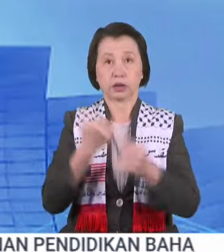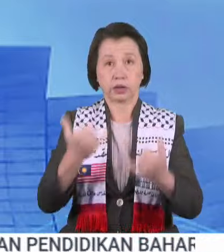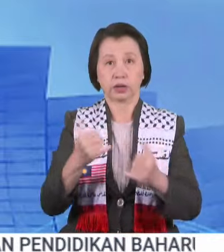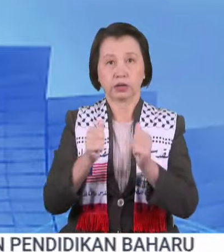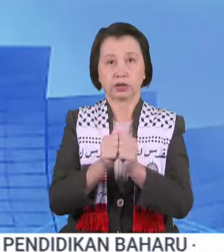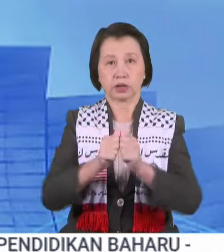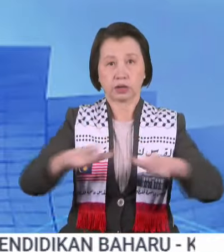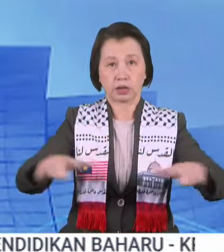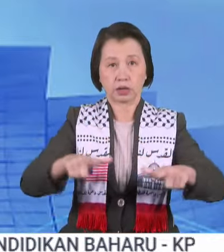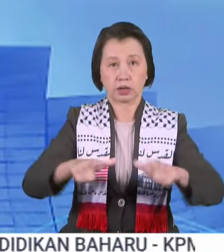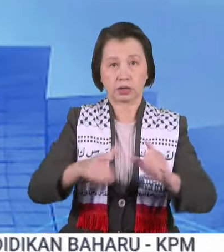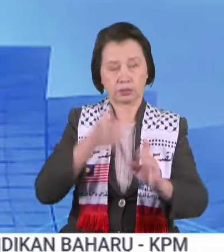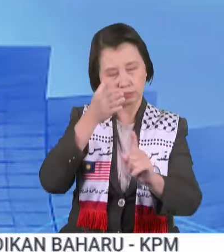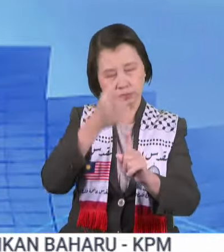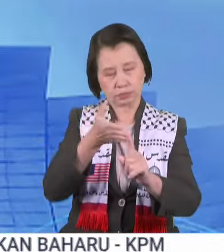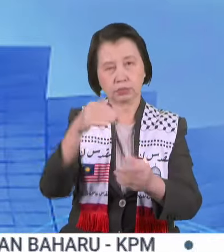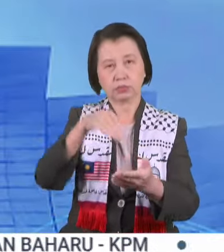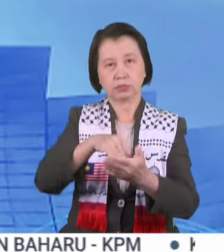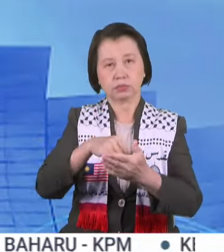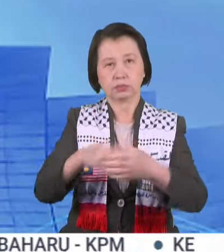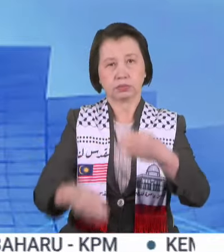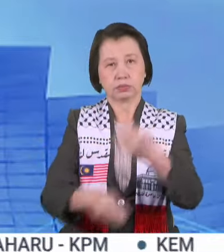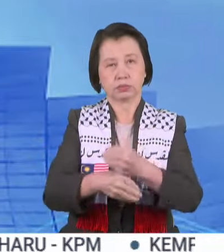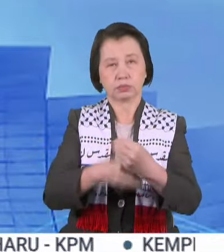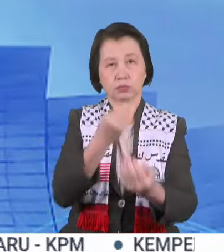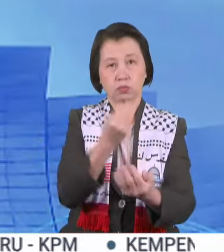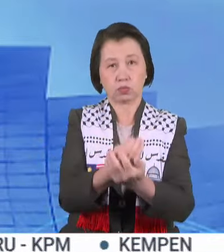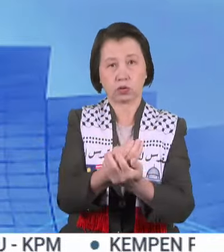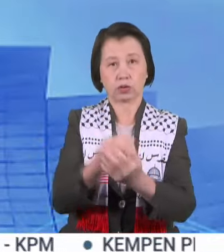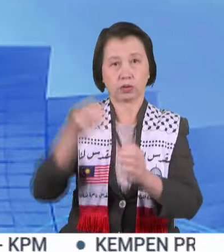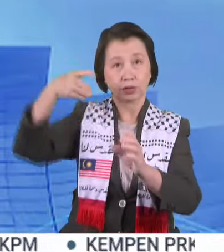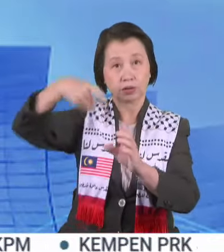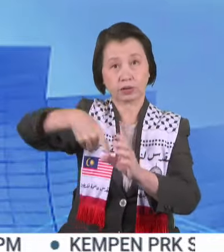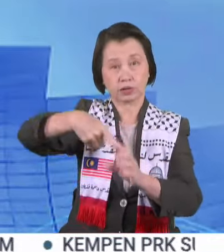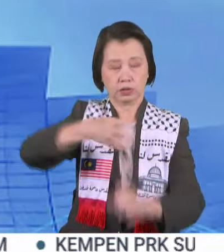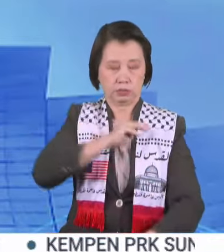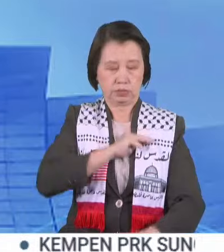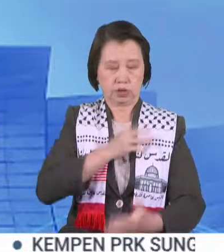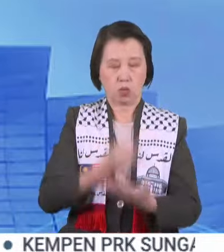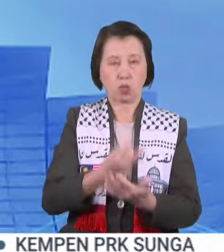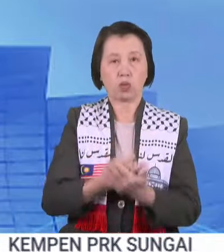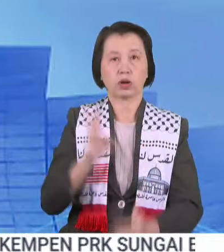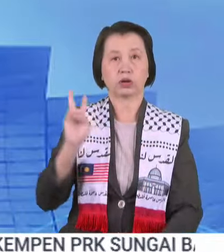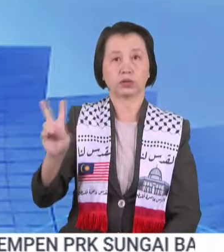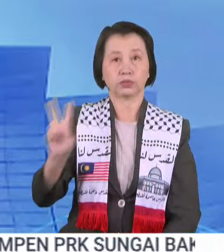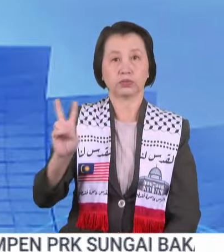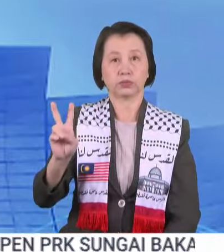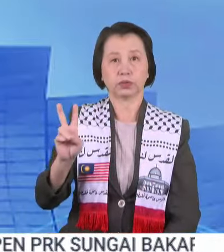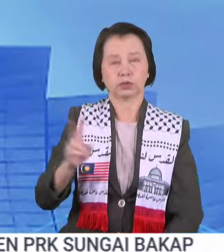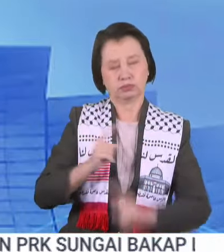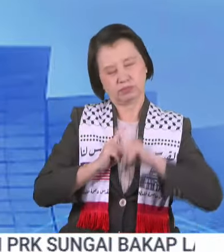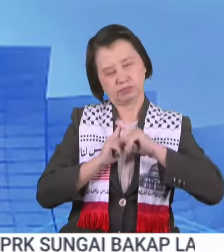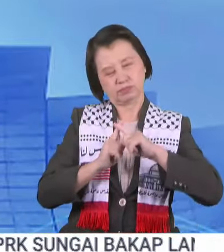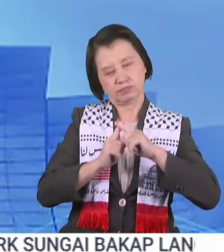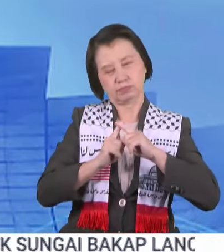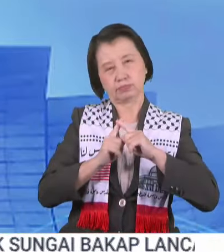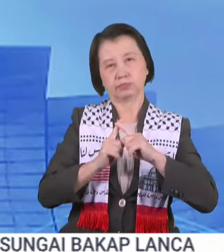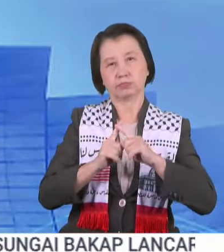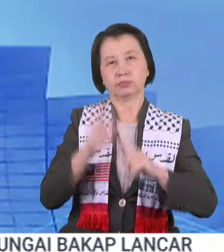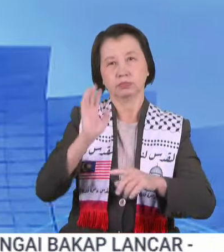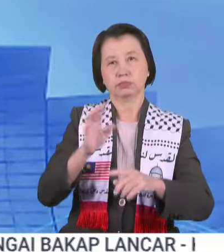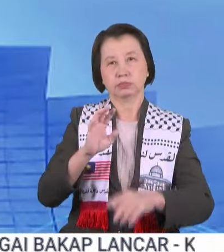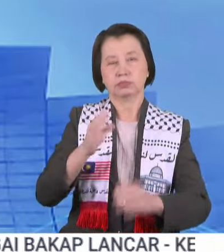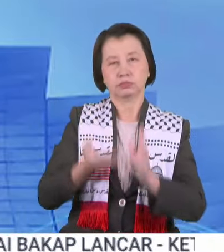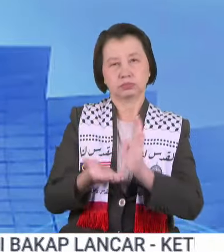dengan pelaksanaan penyasaran semula subsidi diesel. Menteri Kewangan Kedua, Datuk Seri Amir Hamzah Azizan optimis kadar inflasi